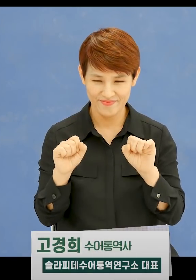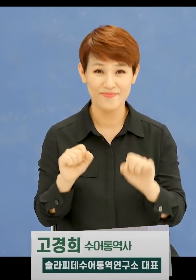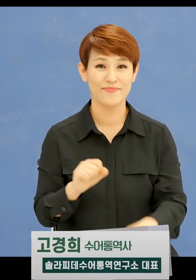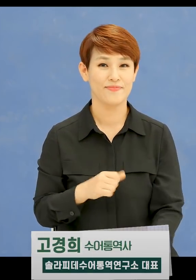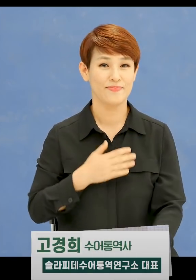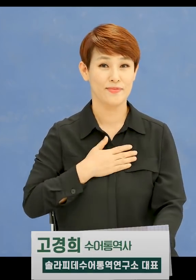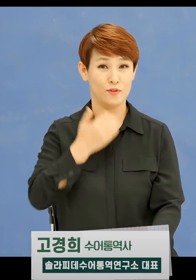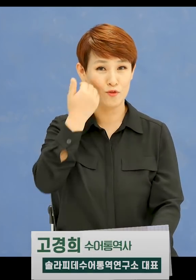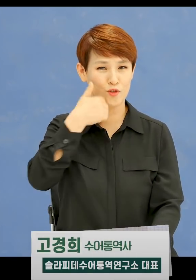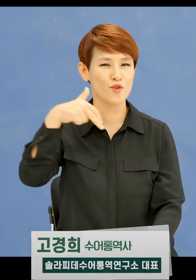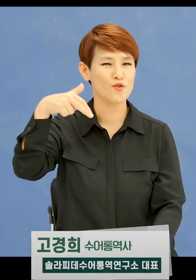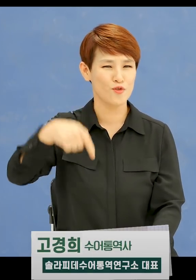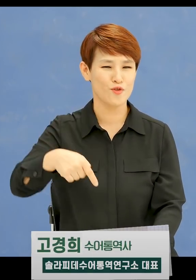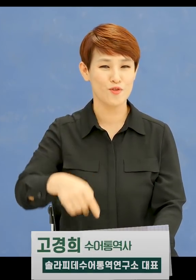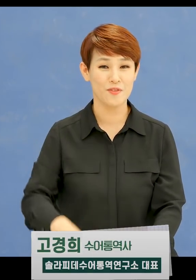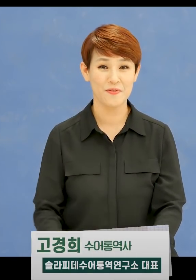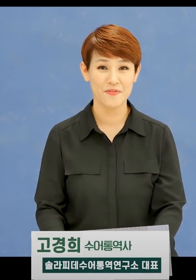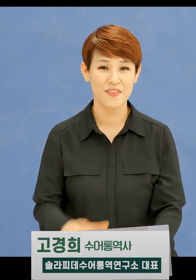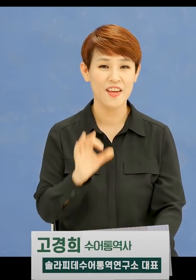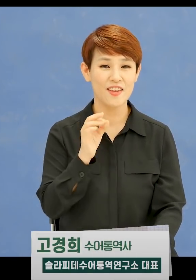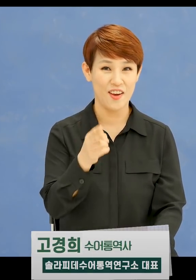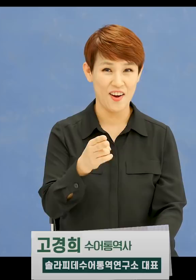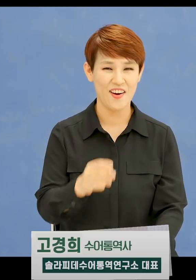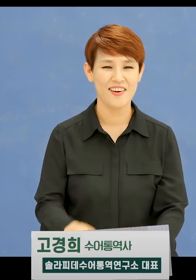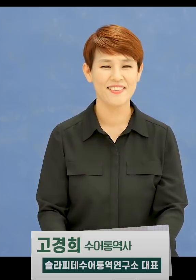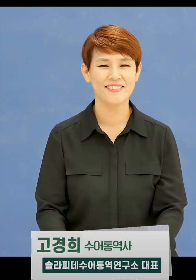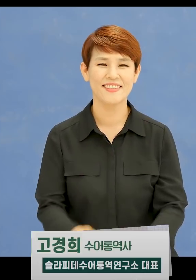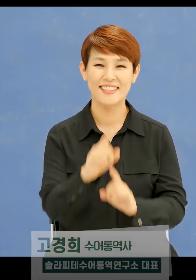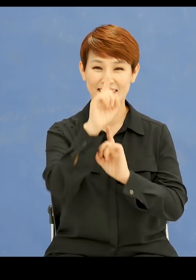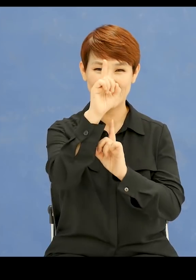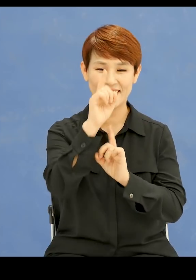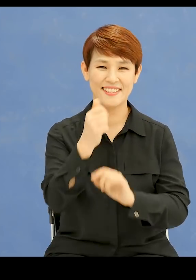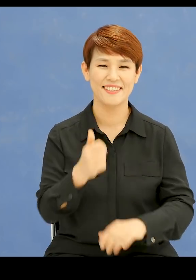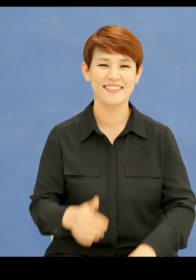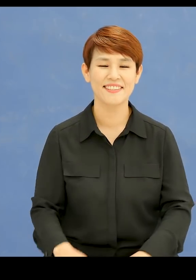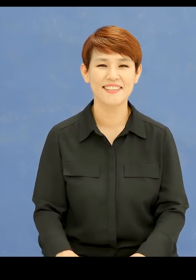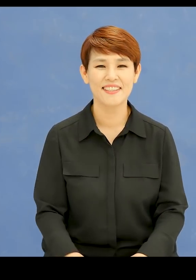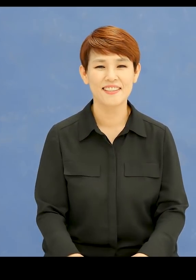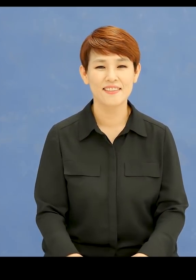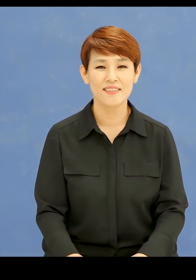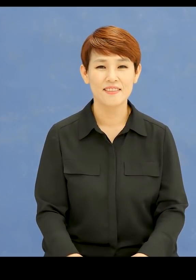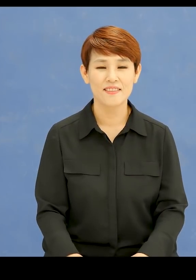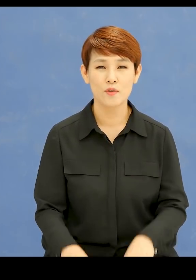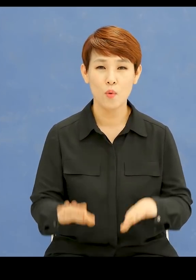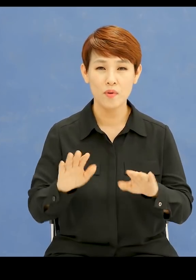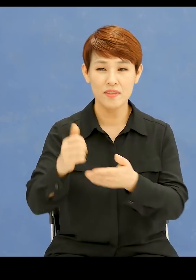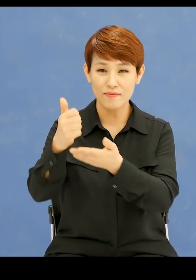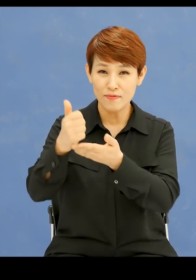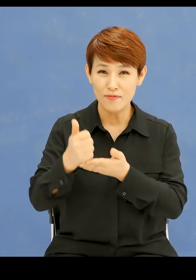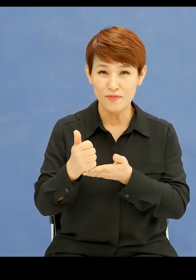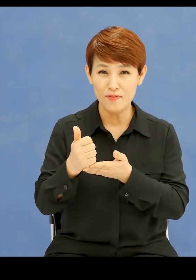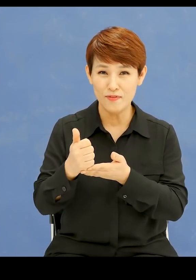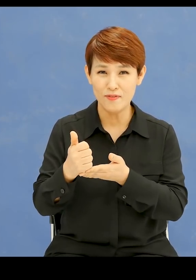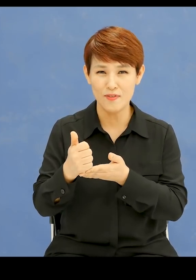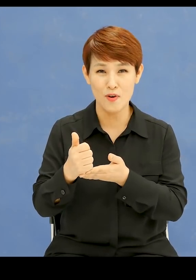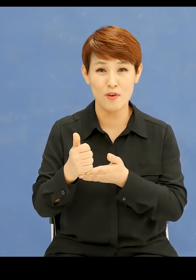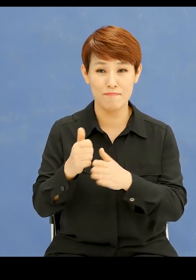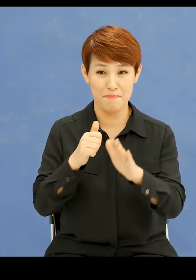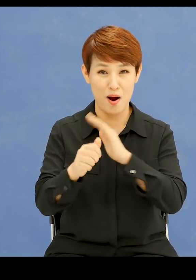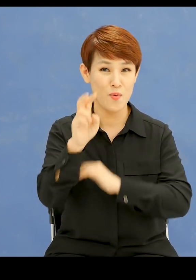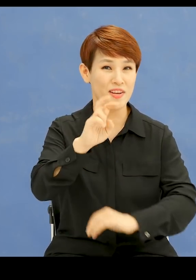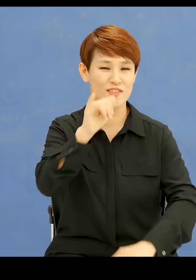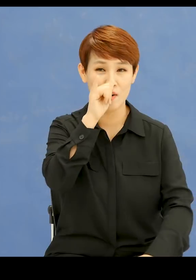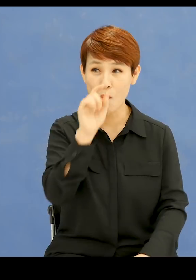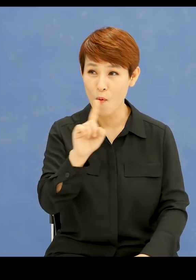안녕하세요. 새롭게 와서서 주영훈입니다. 안녕하세요. 연희엘입니다. 안녕하세요. 이정수입니다. 오늘 출연하실 분을 대표하는 찬양이 있는데요. 우리 연희엘 자매님께서